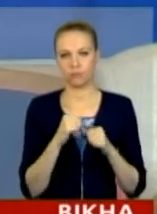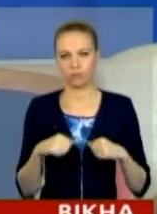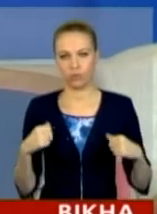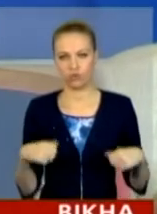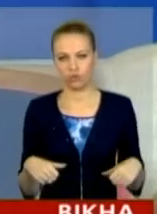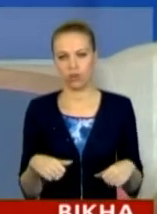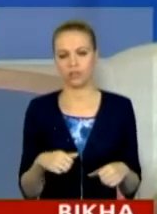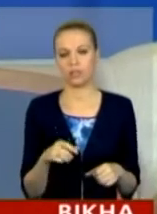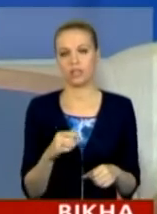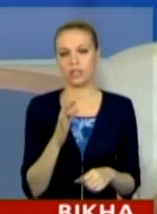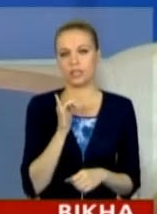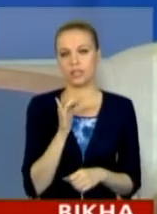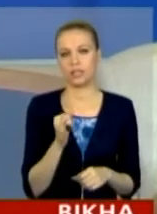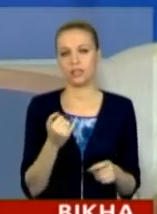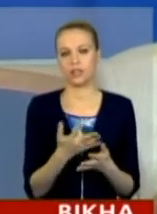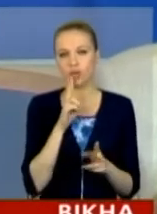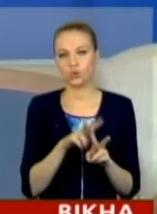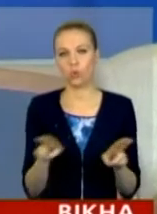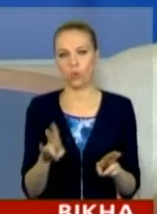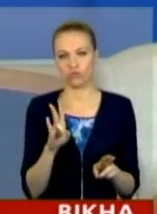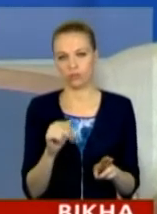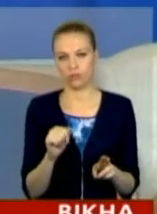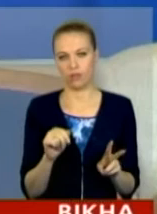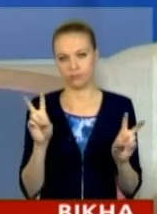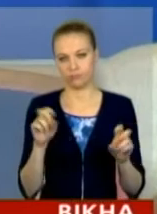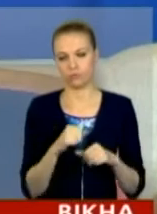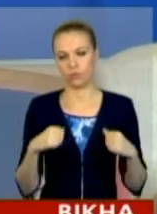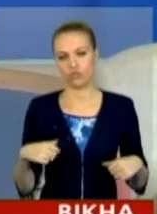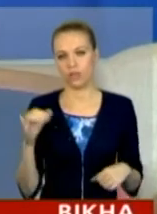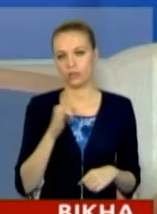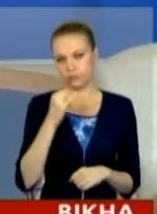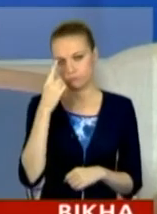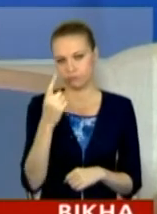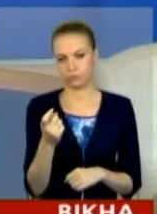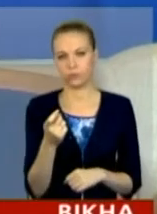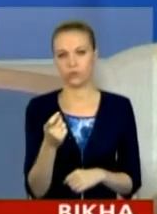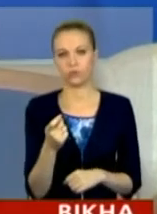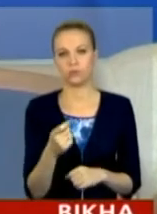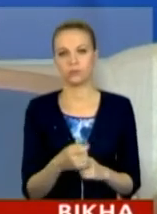бронежилети, так скажемо, предмети, які схожі на бронежилети, і повідомити